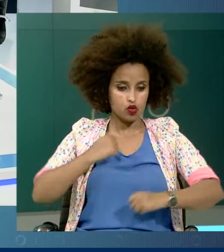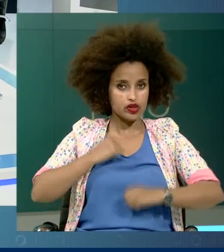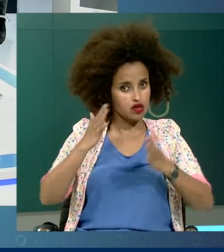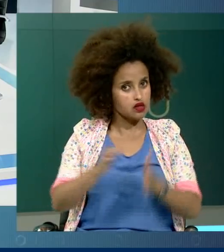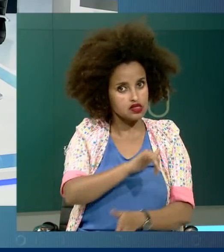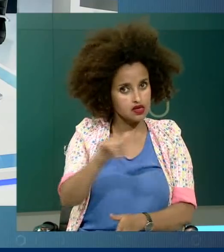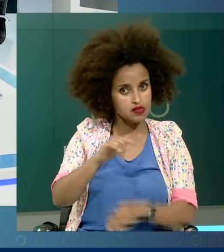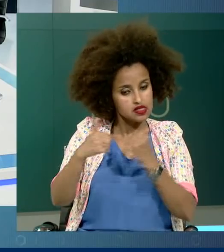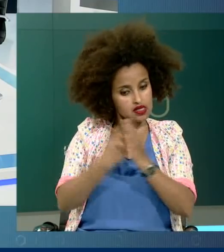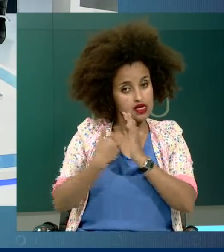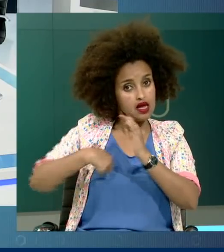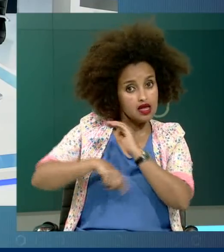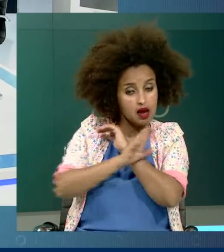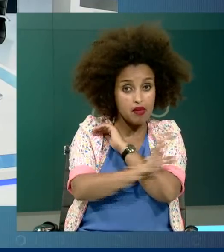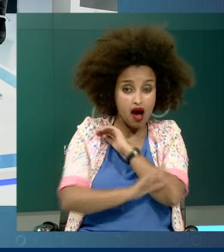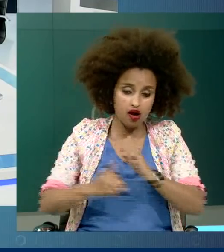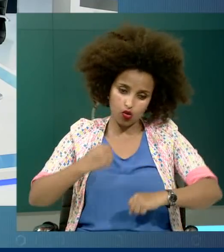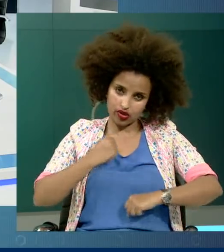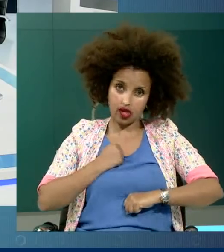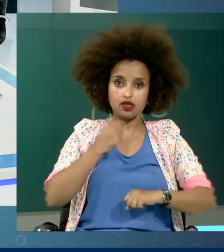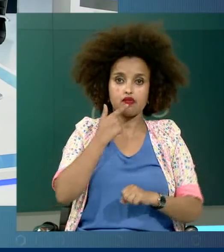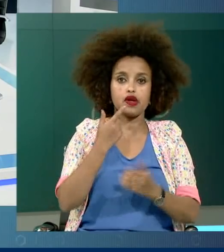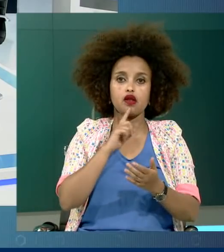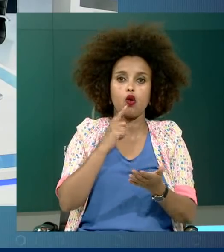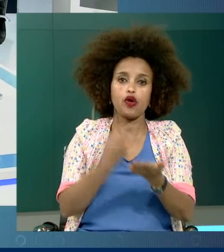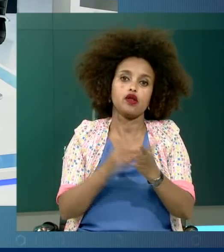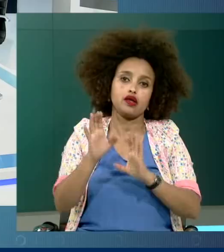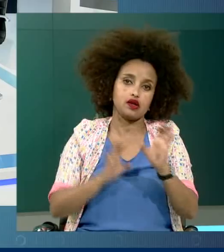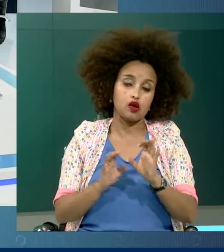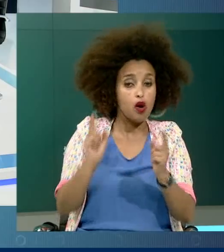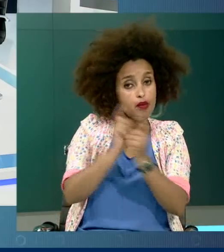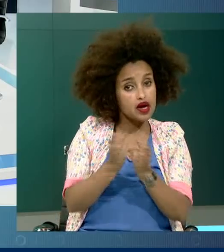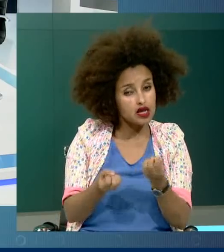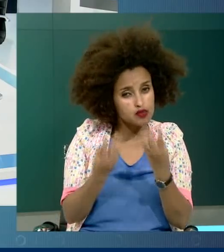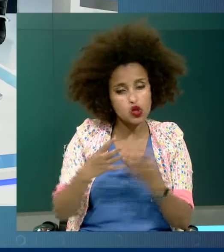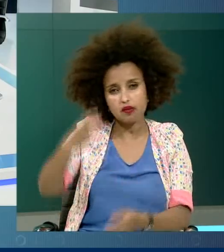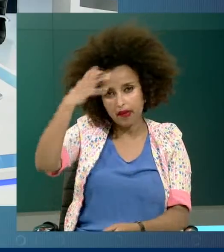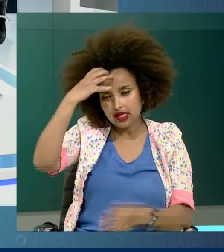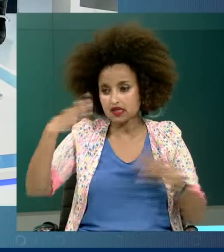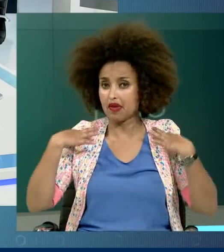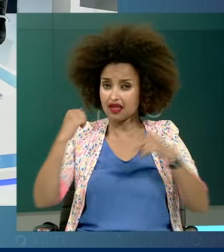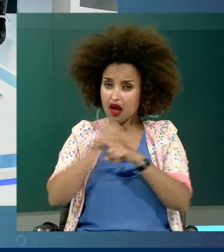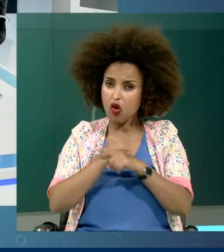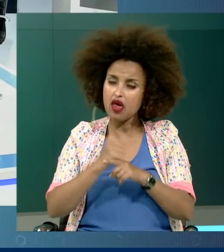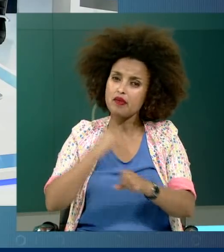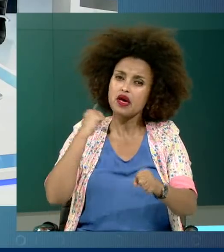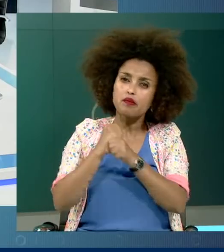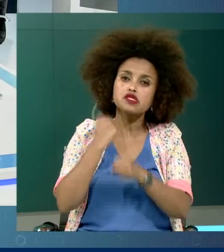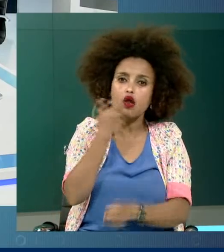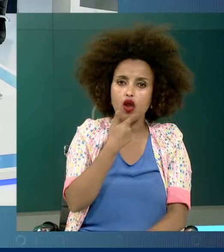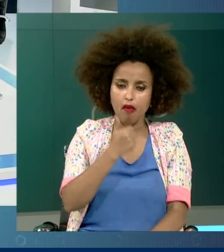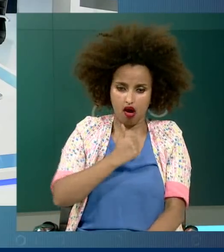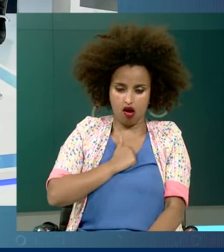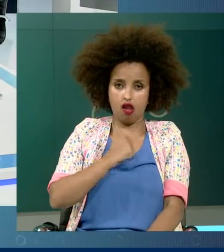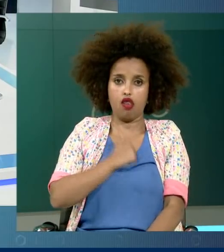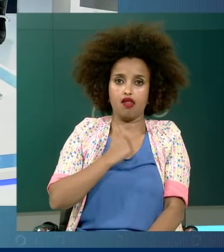እኛም ለሀገራችን ወታደሮች ነን ብለን ይሄንን ያደረግነውና መገናኛ ብዙሃንም መንግስትም የጤና ባለሙያ በሚላፈው ለኔ ነው ብለን መቀበል